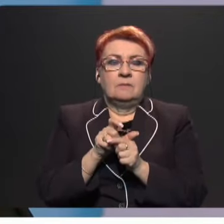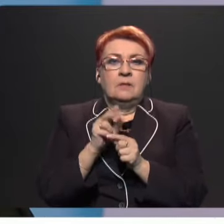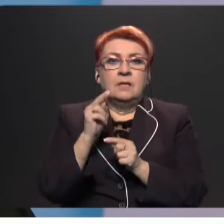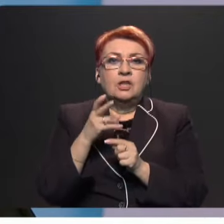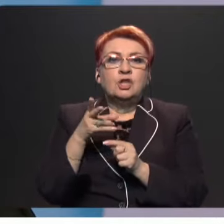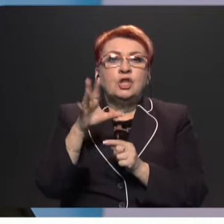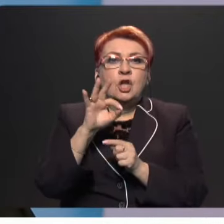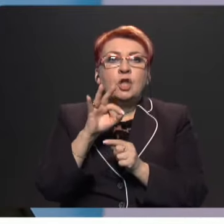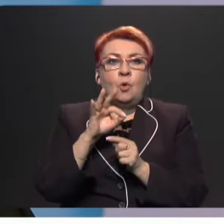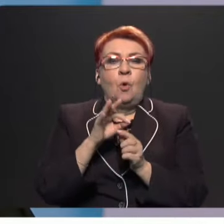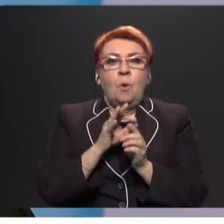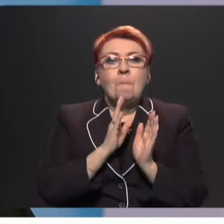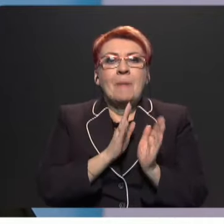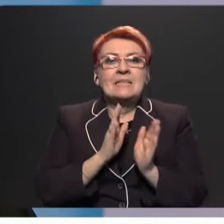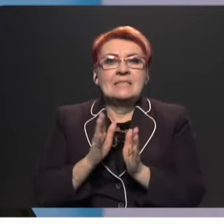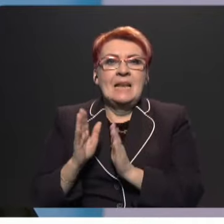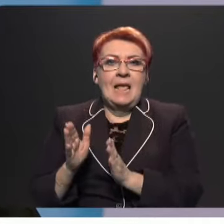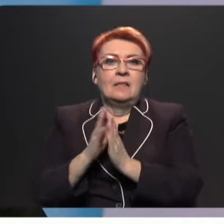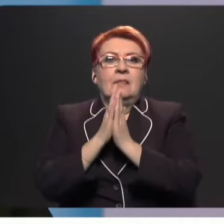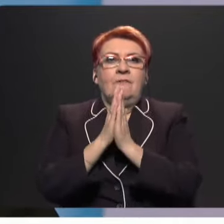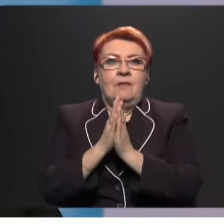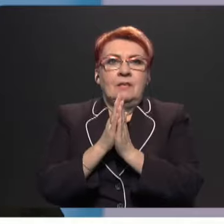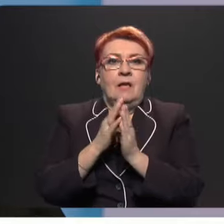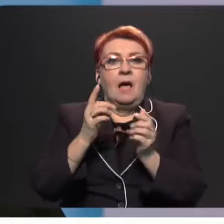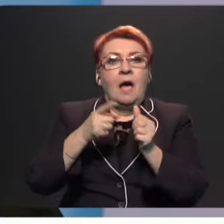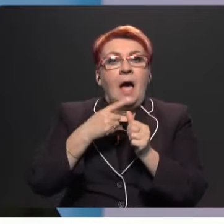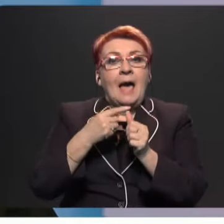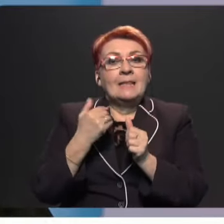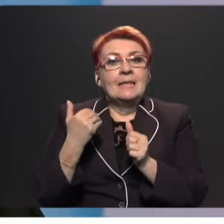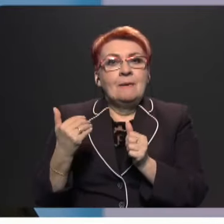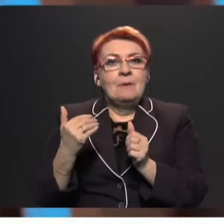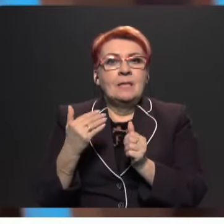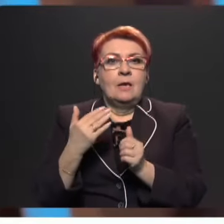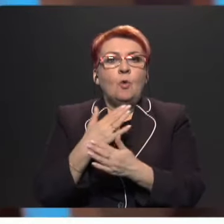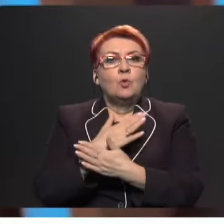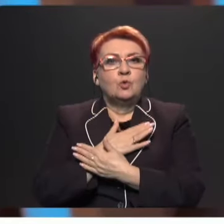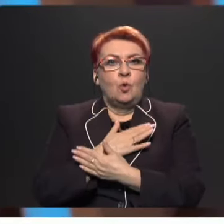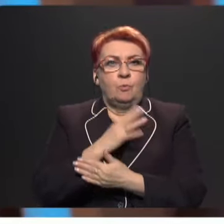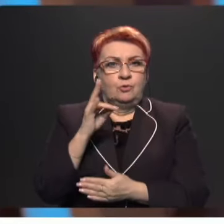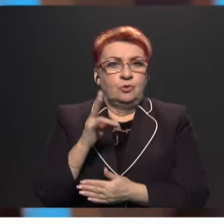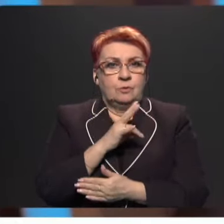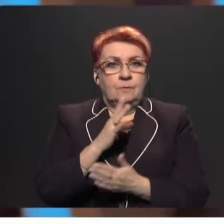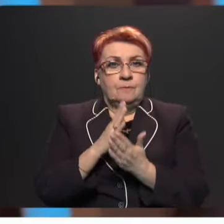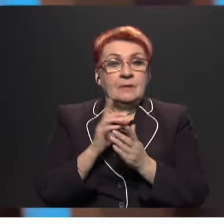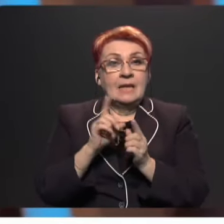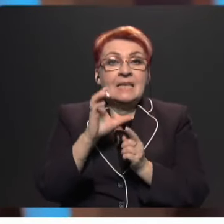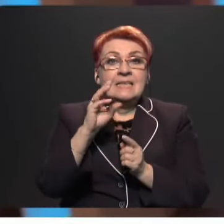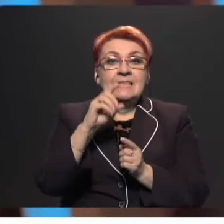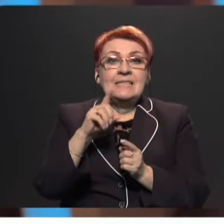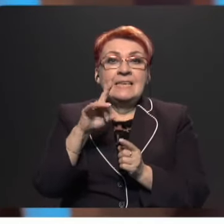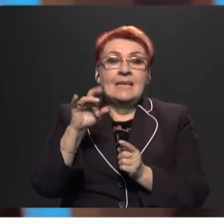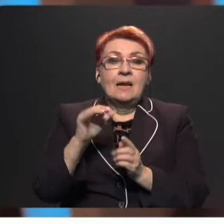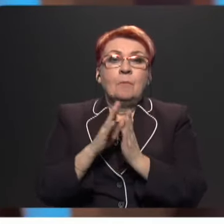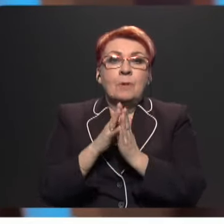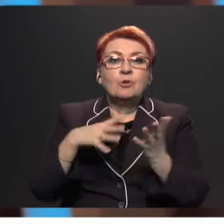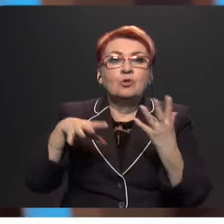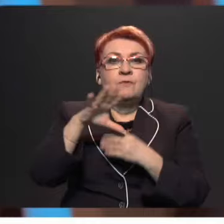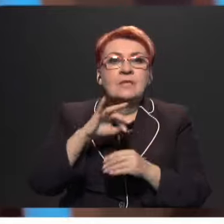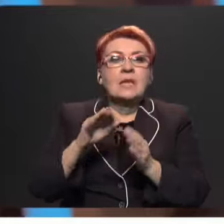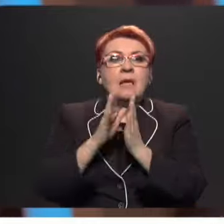чинопоследования отпевания, которое произносится от имени усопшего. И там есть такая стихира. «Но прошу всех и